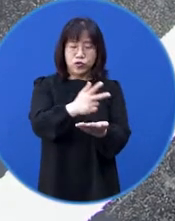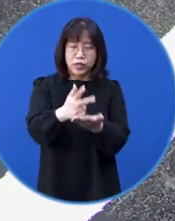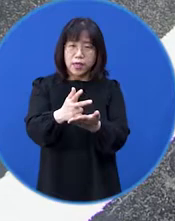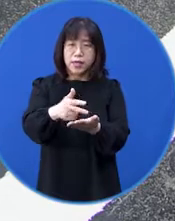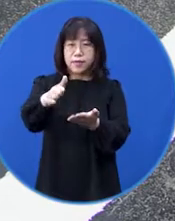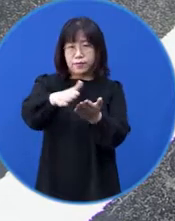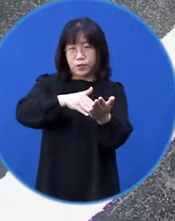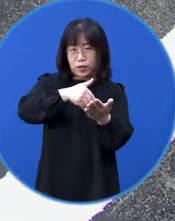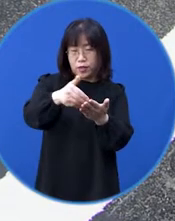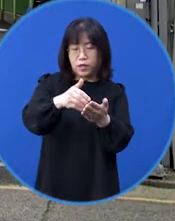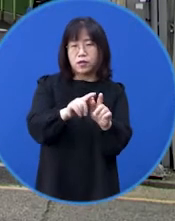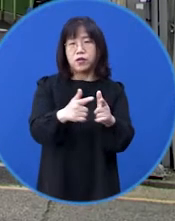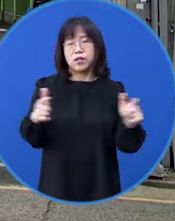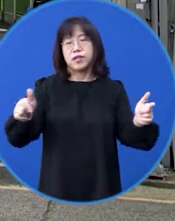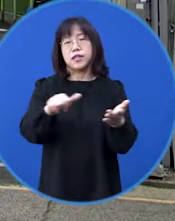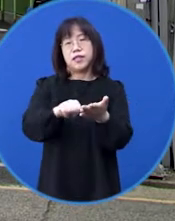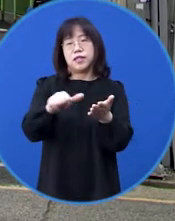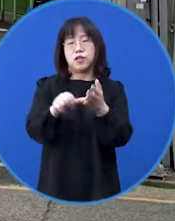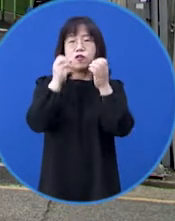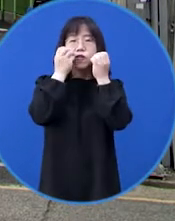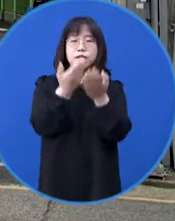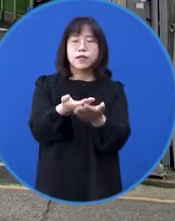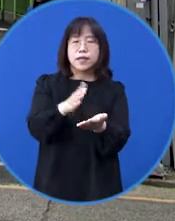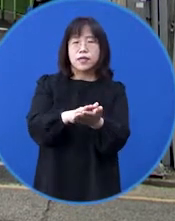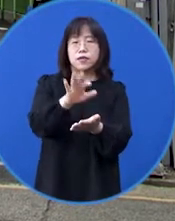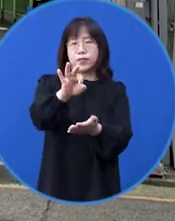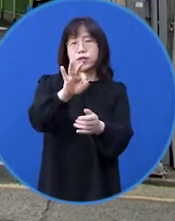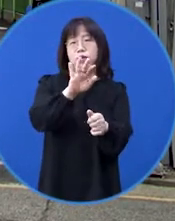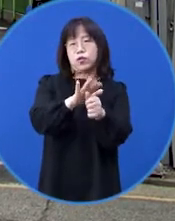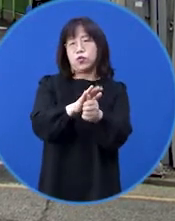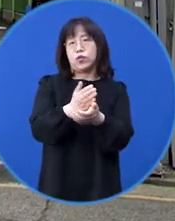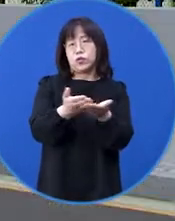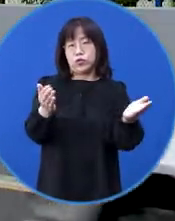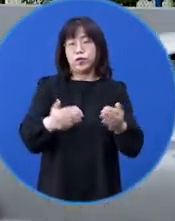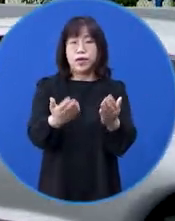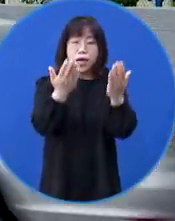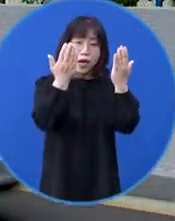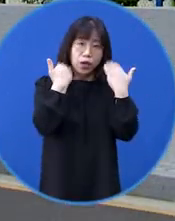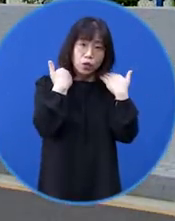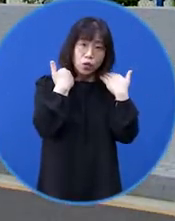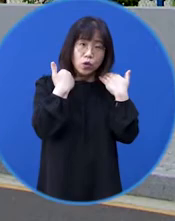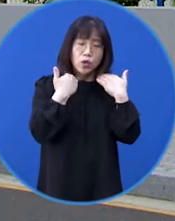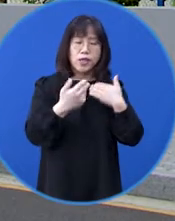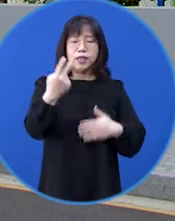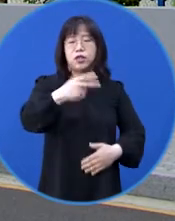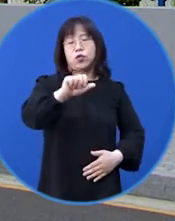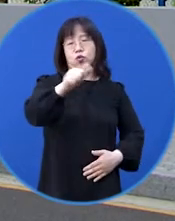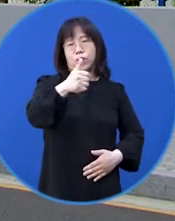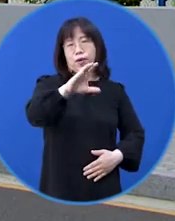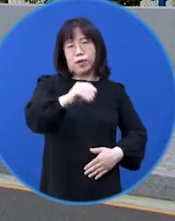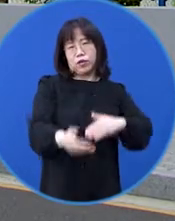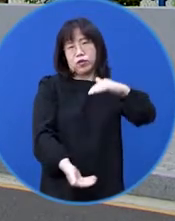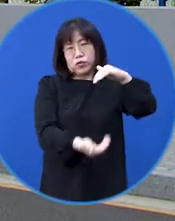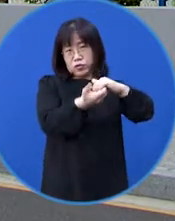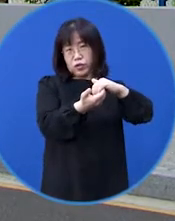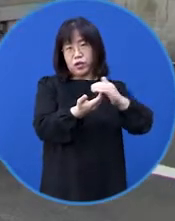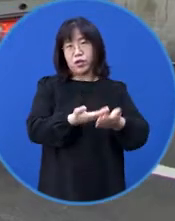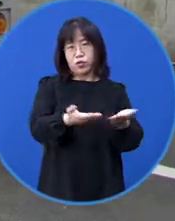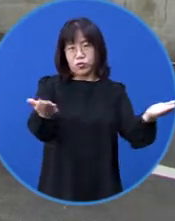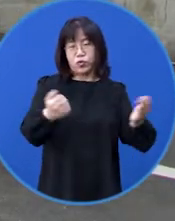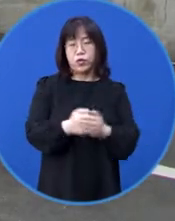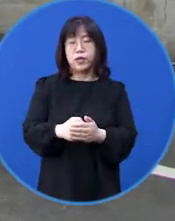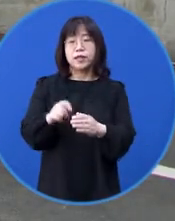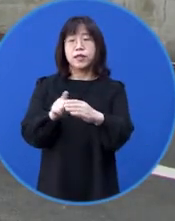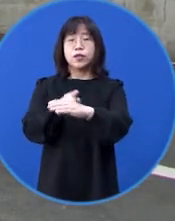도색, 바닥 포장 공사 등 시설 개선비를 지원합니다. 학교는 최대 2,500만 원, 그 외